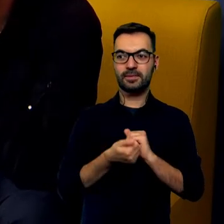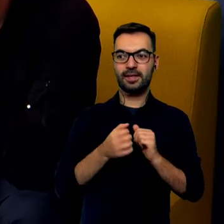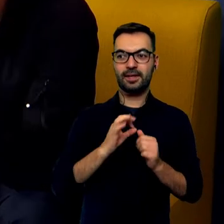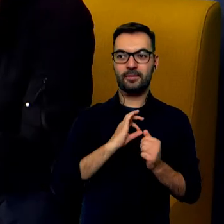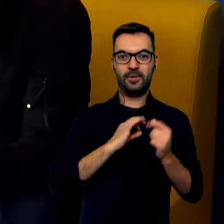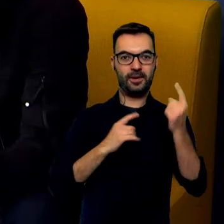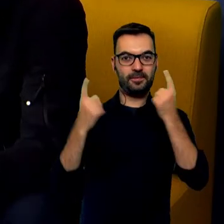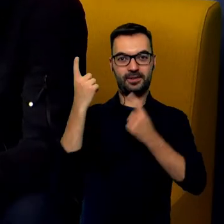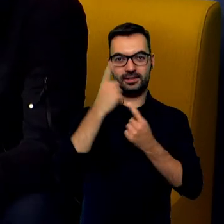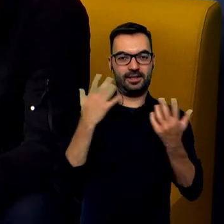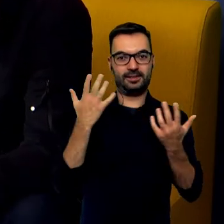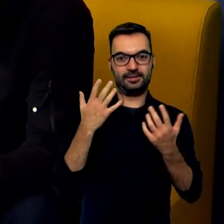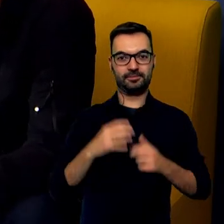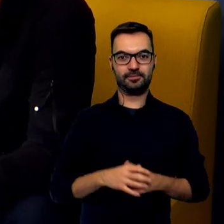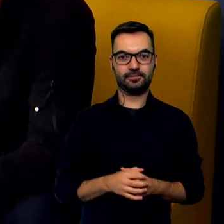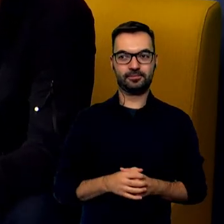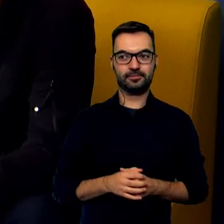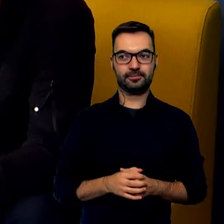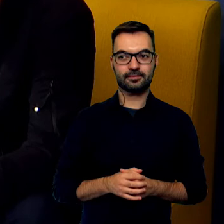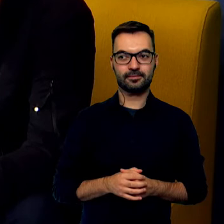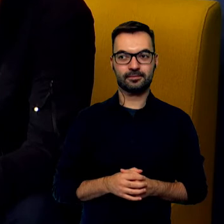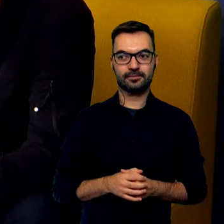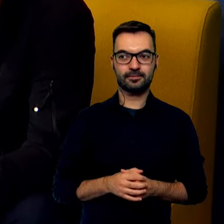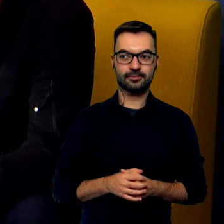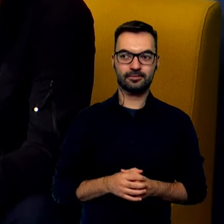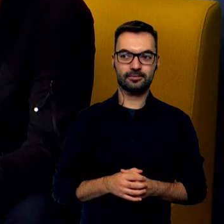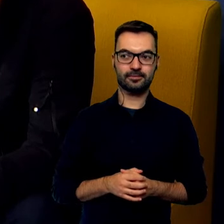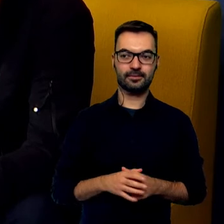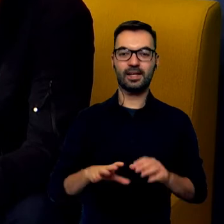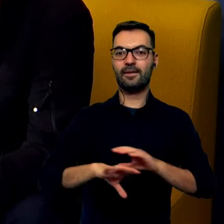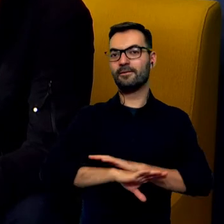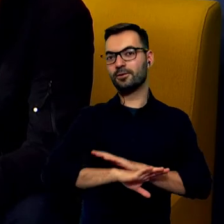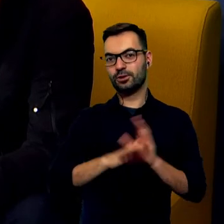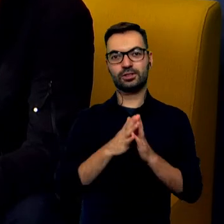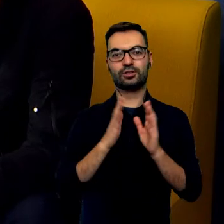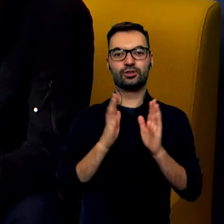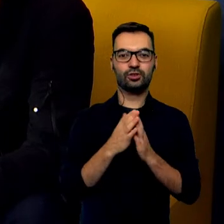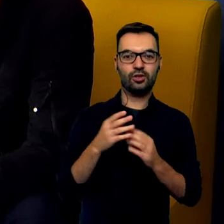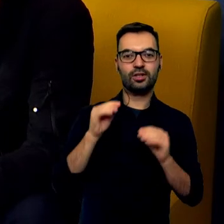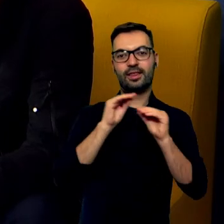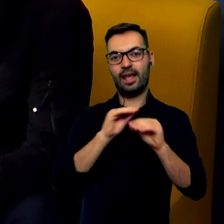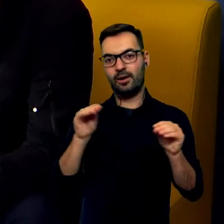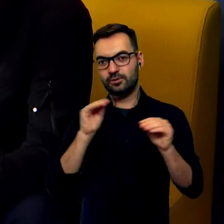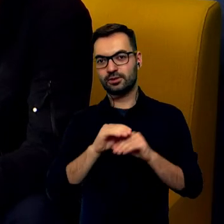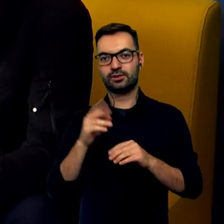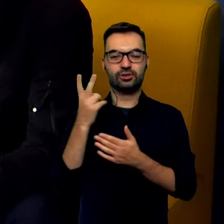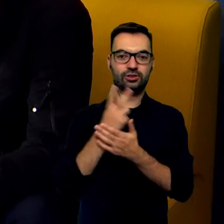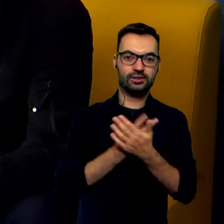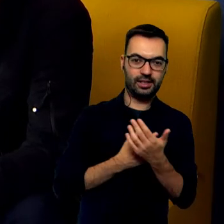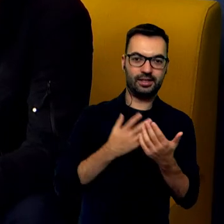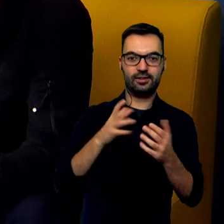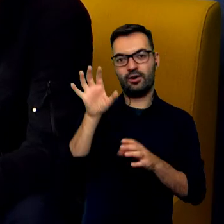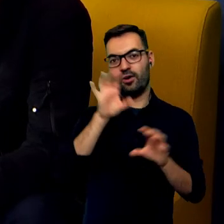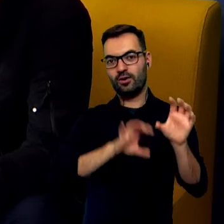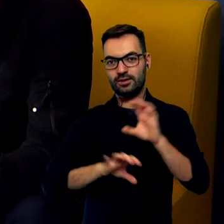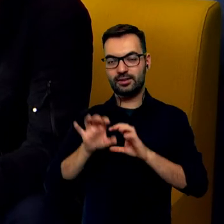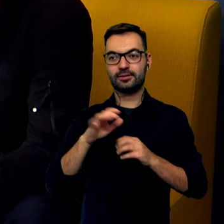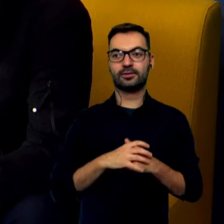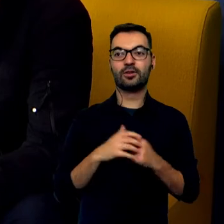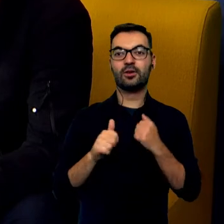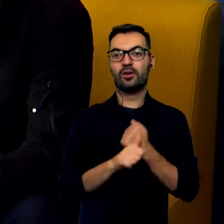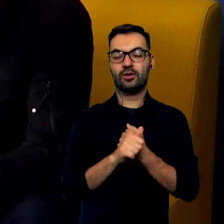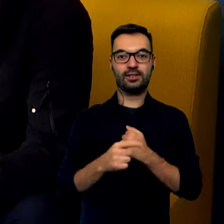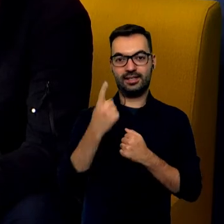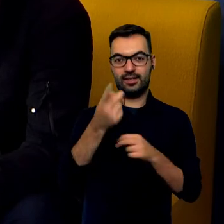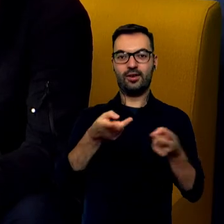twoją perspektywę. I właściwie w tych wszystkich książkach, w całym nauczaniu i w całym czytaniu, oglądaniu, chodzi